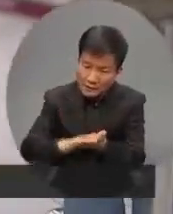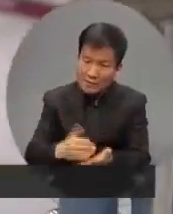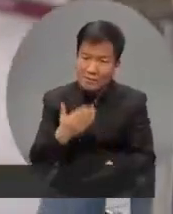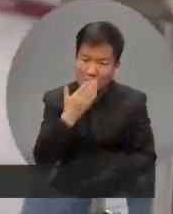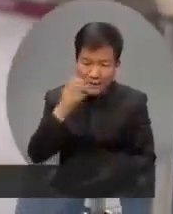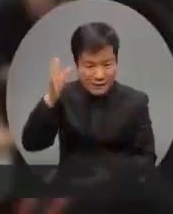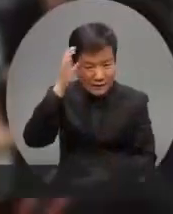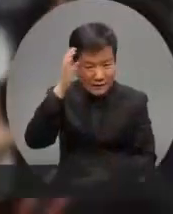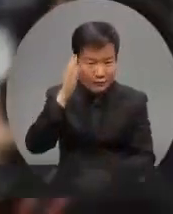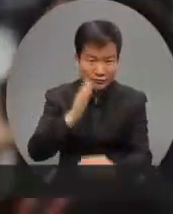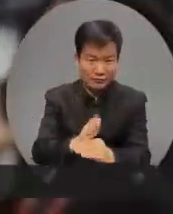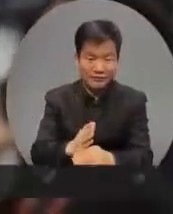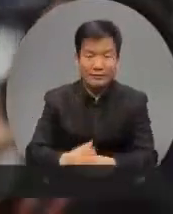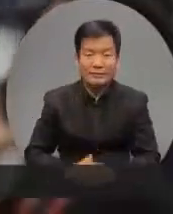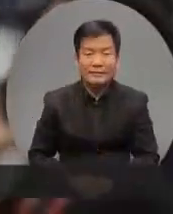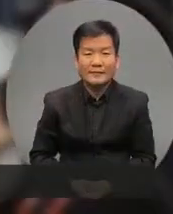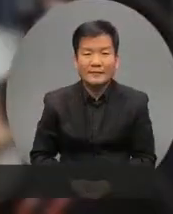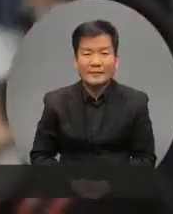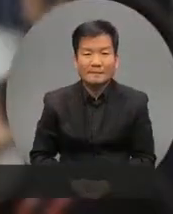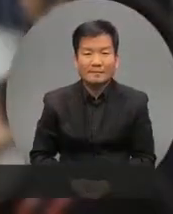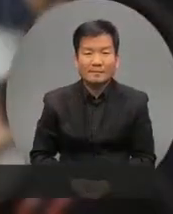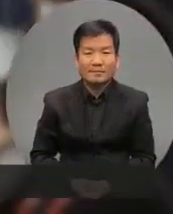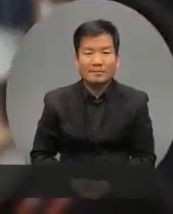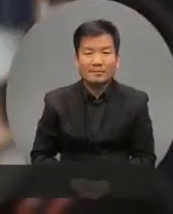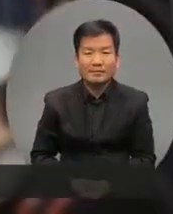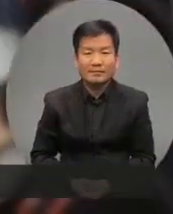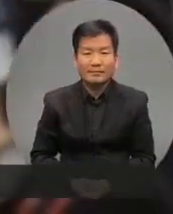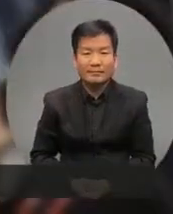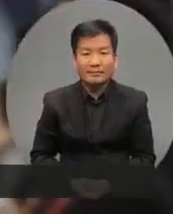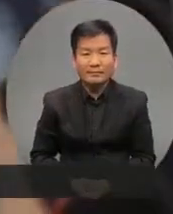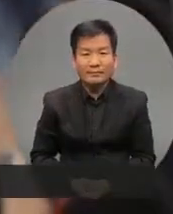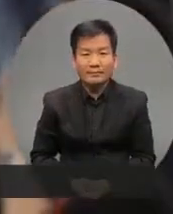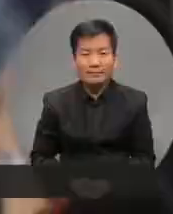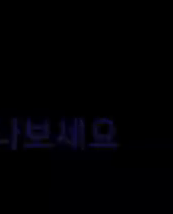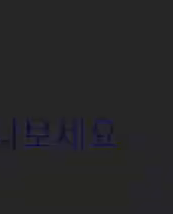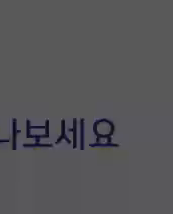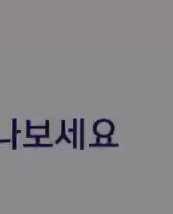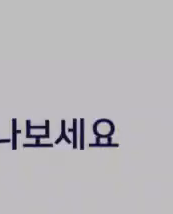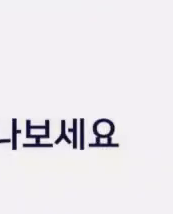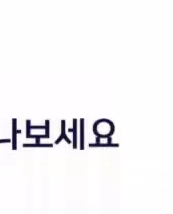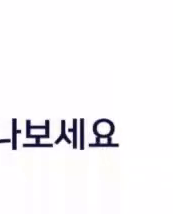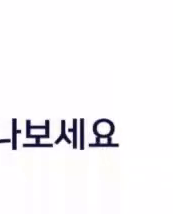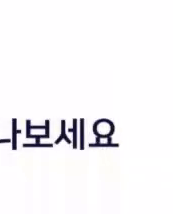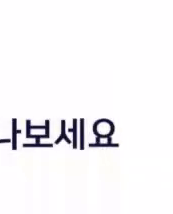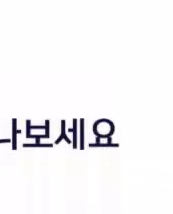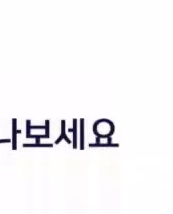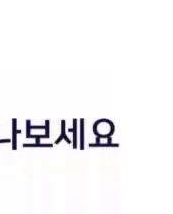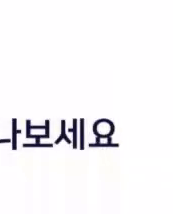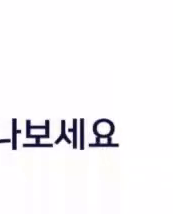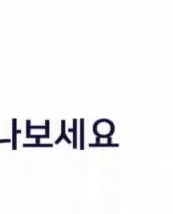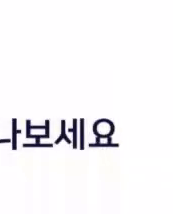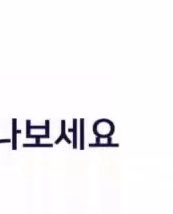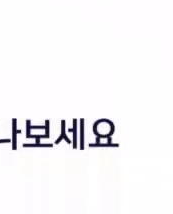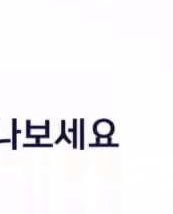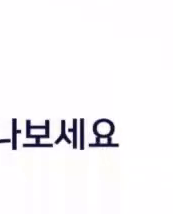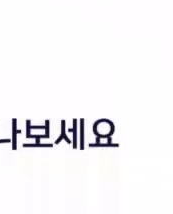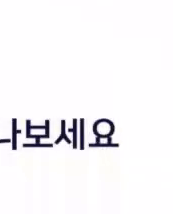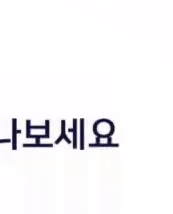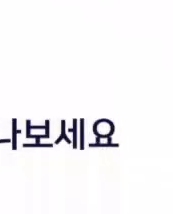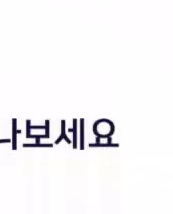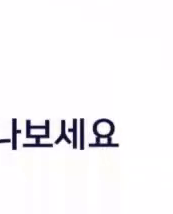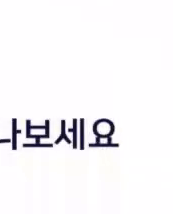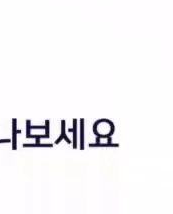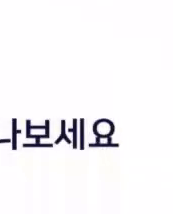것으로 기대됩니다. MBC 뉴스 정재영입니다.